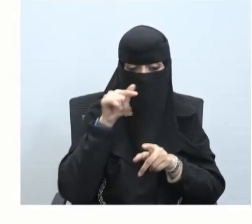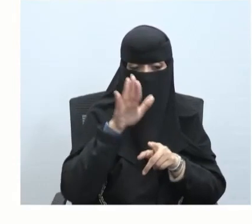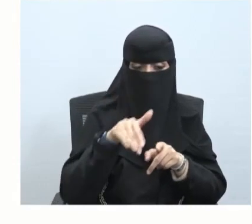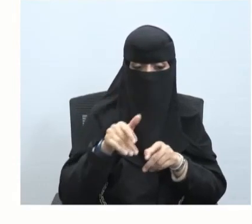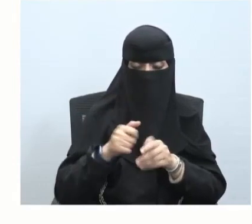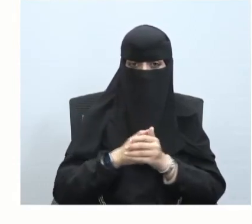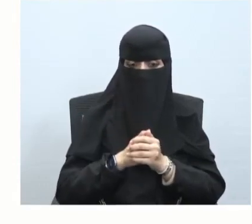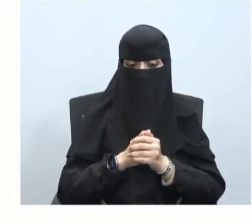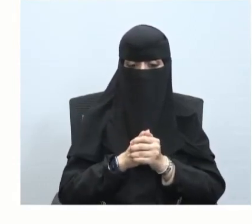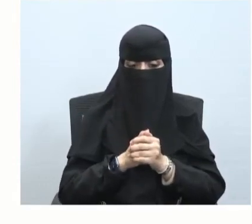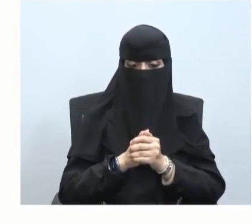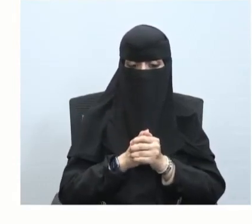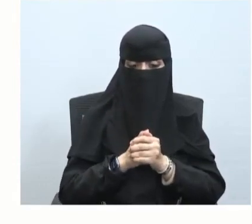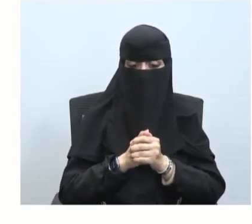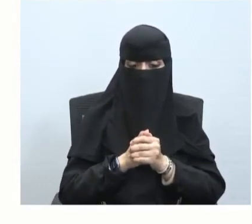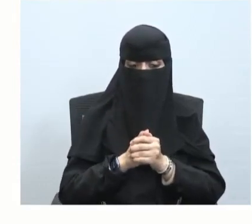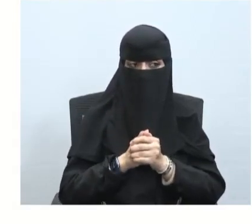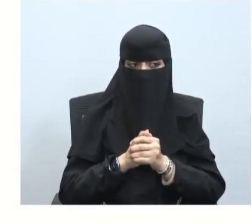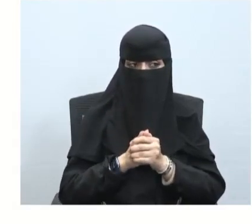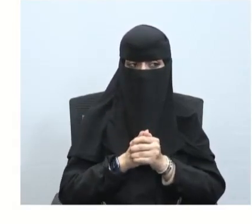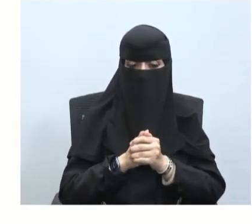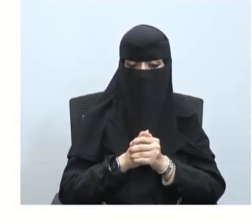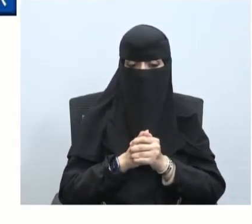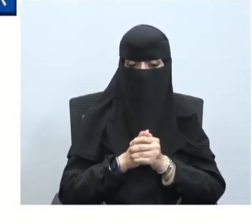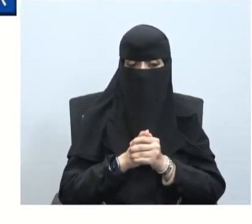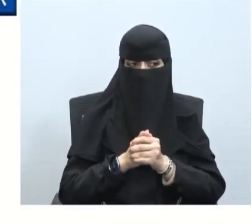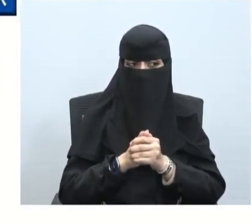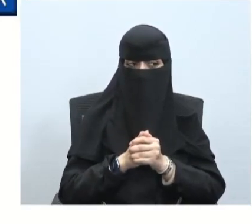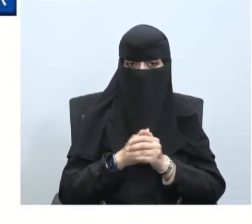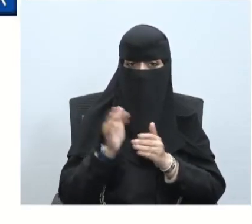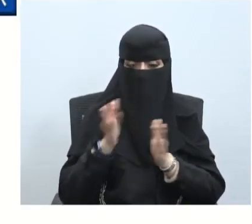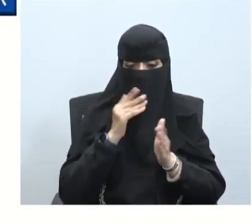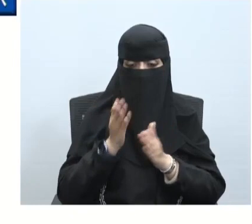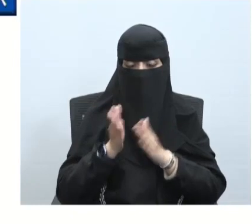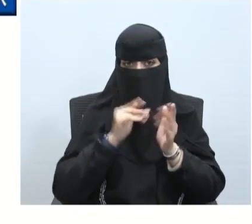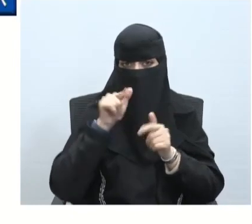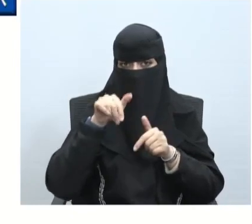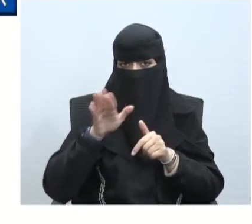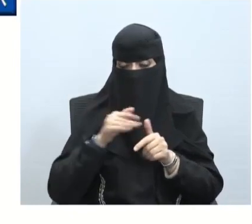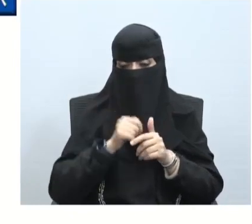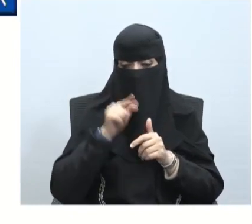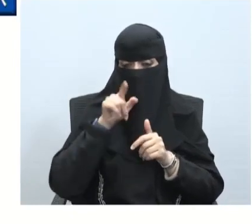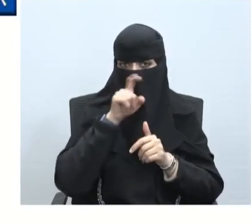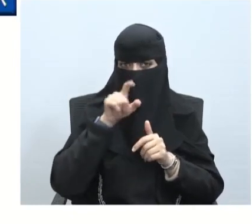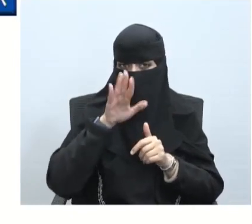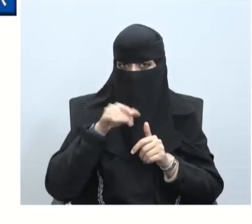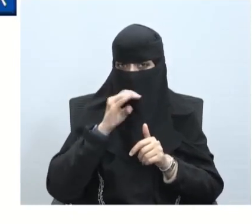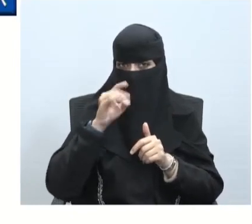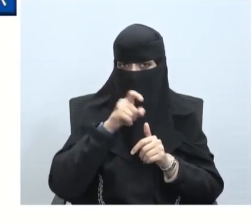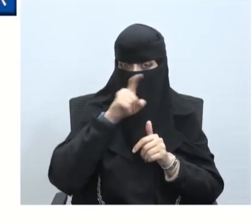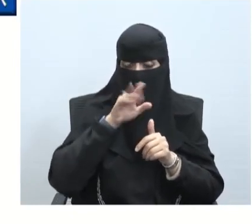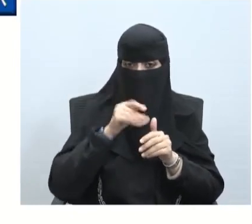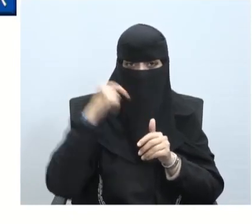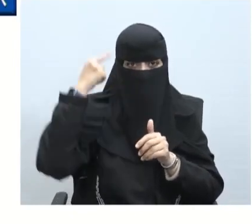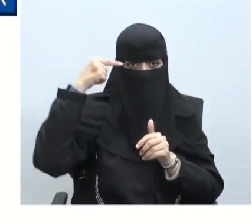اذا بهذا الشكل اجبنا على هذا السؤال ومنه ننتقل الى احد اسئله احل المساله